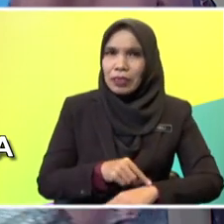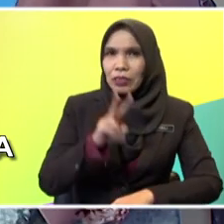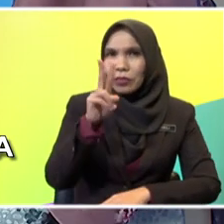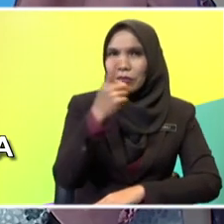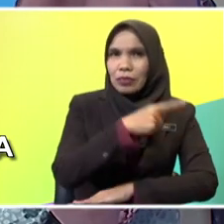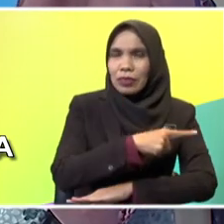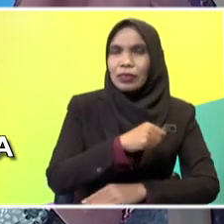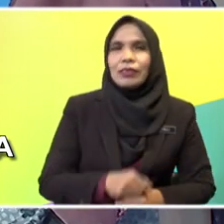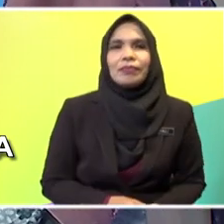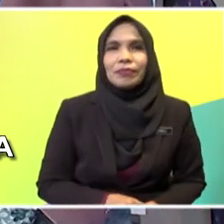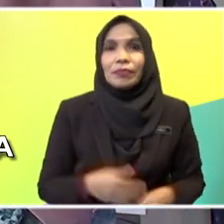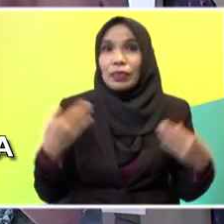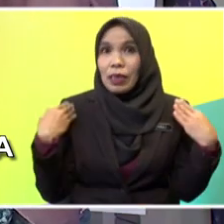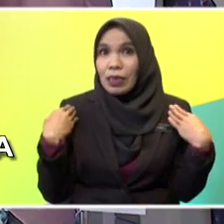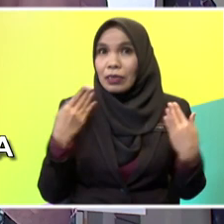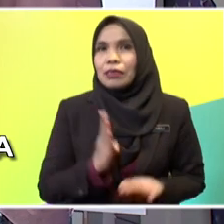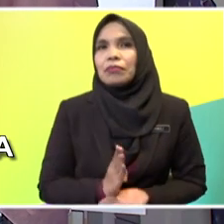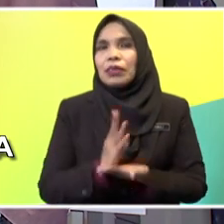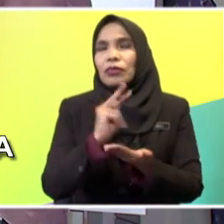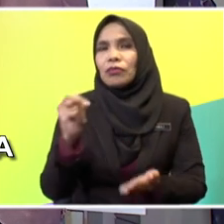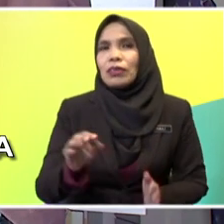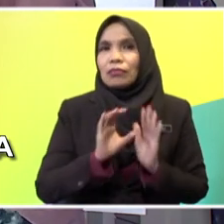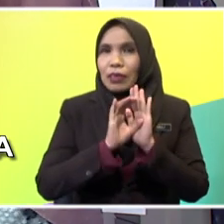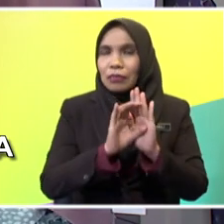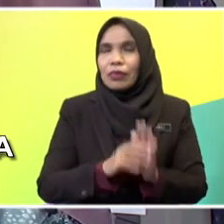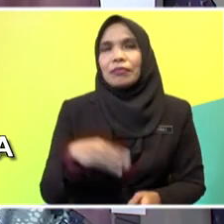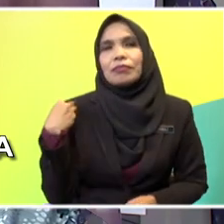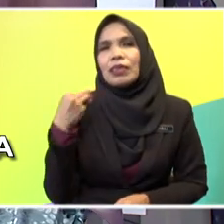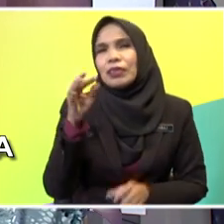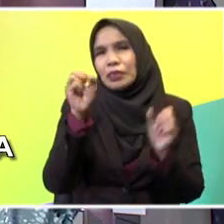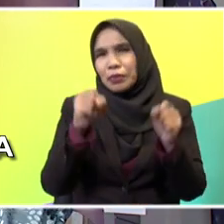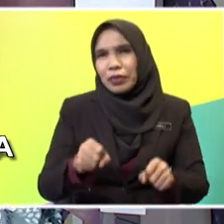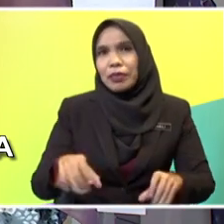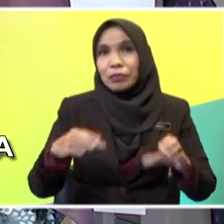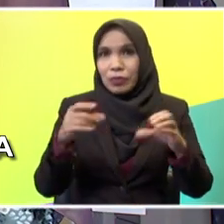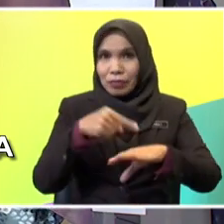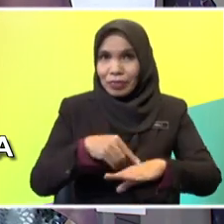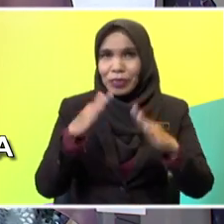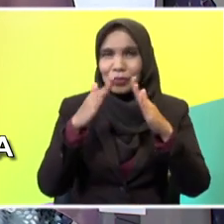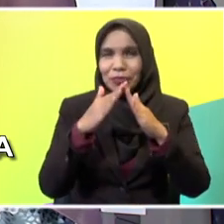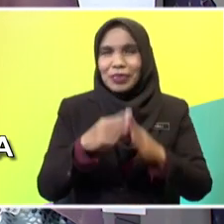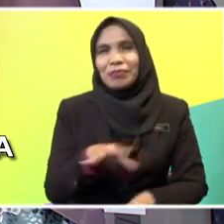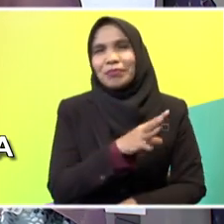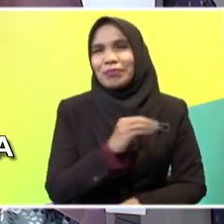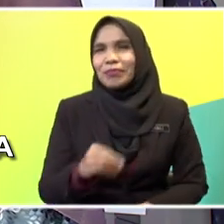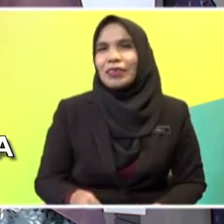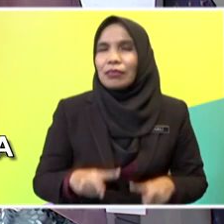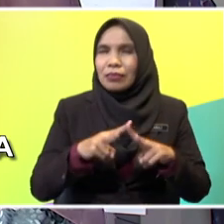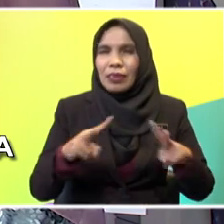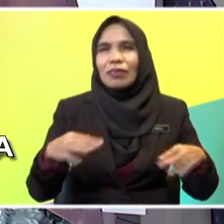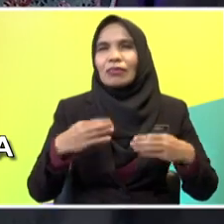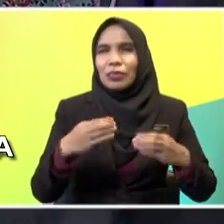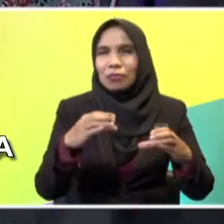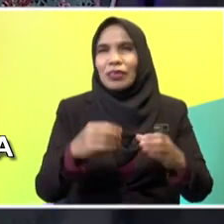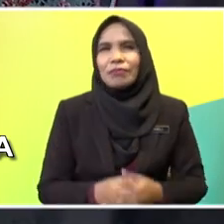sekali dengan bantuan gambar. Mereka boleh buat di rumah dan sangat cepat untuk menyiapkannya. Biasanya